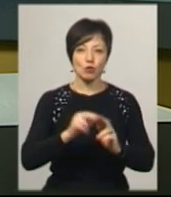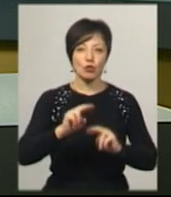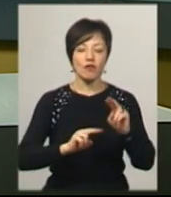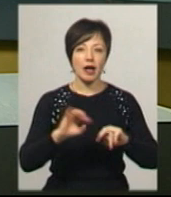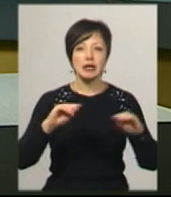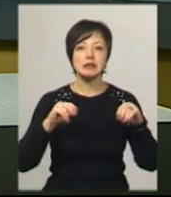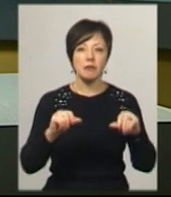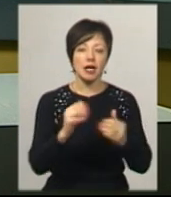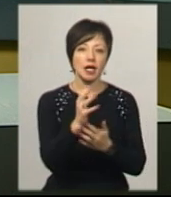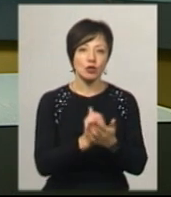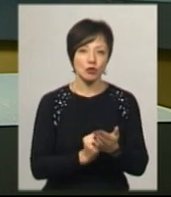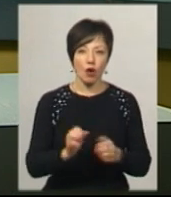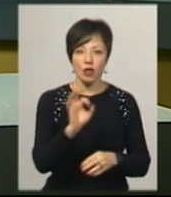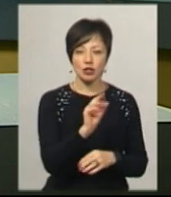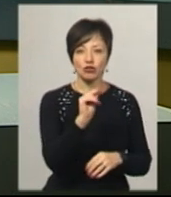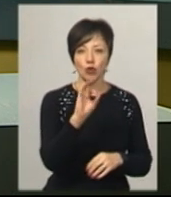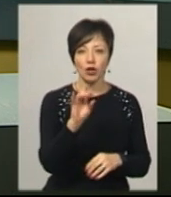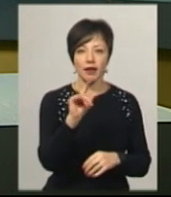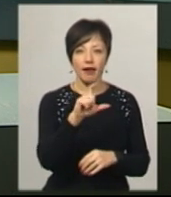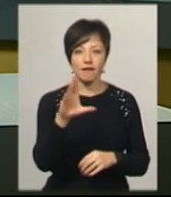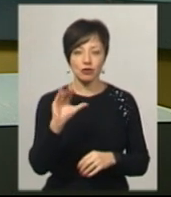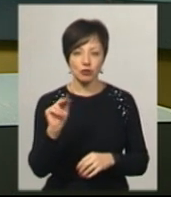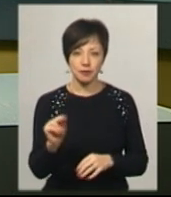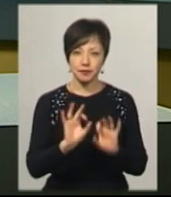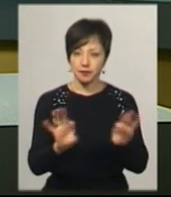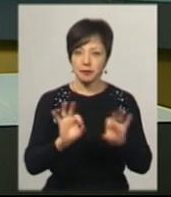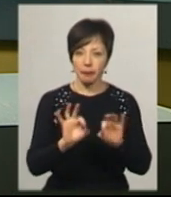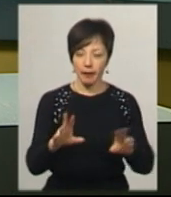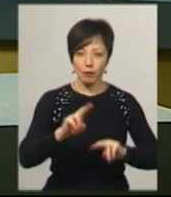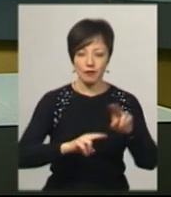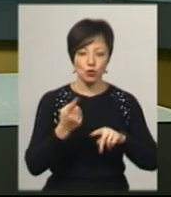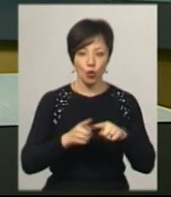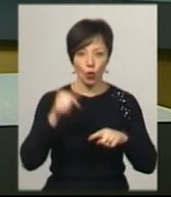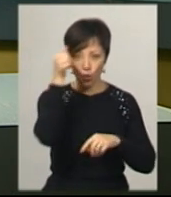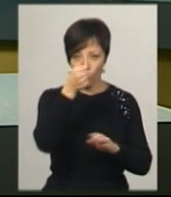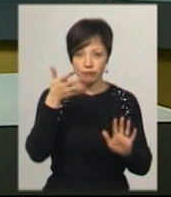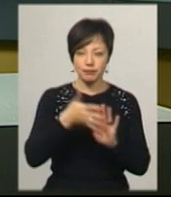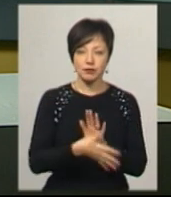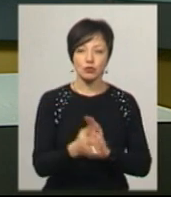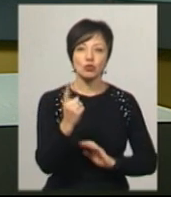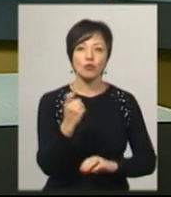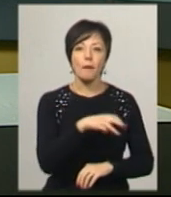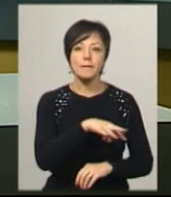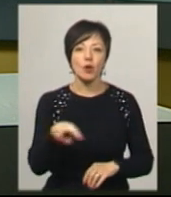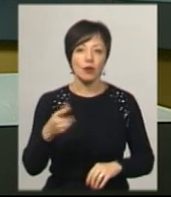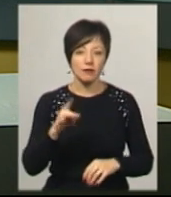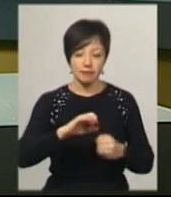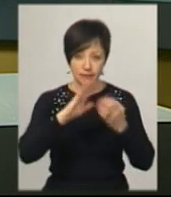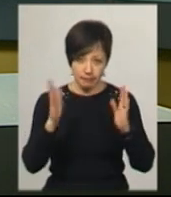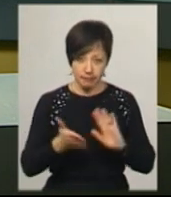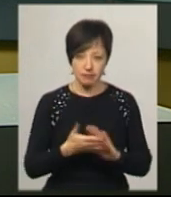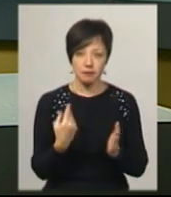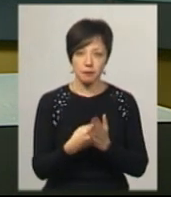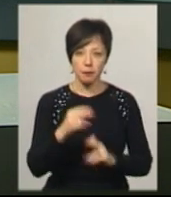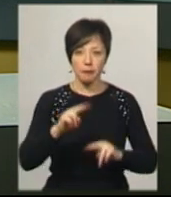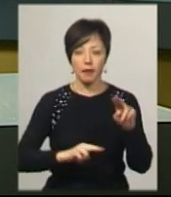містобудування та земельних ресурсів Олександр Чорнієвич. За його словами, на будівництво цього року витратили 100 мільйонів гривень. Загальна вартість